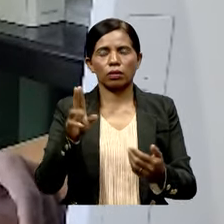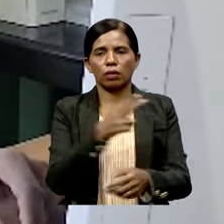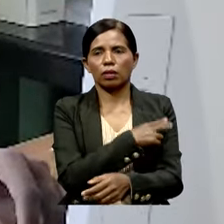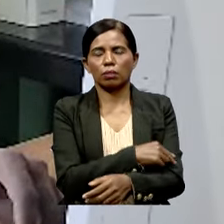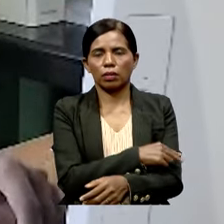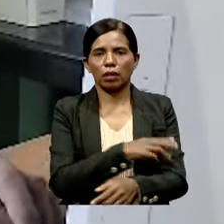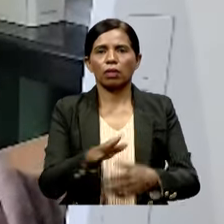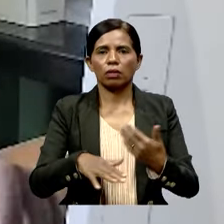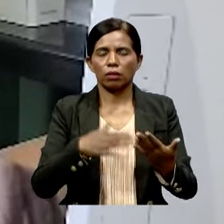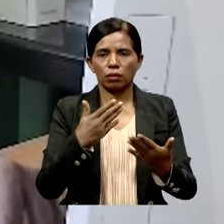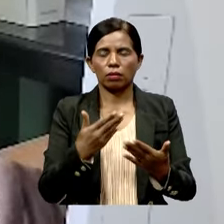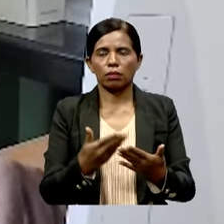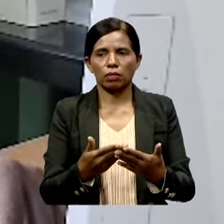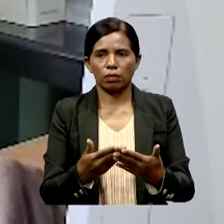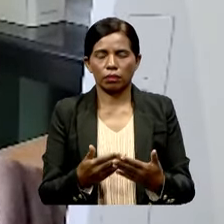Eduardo Ximenes